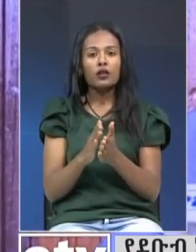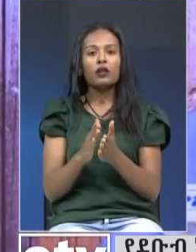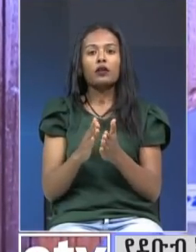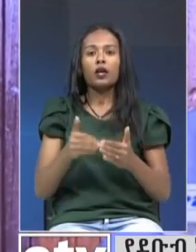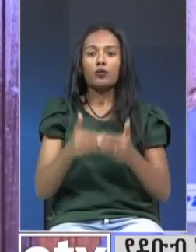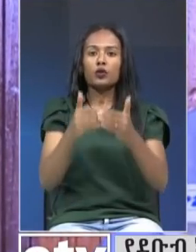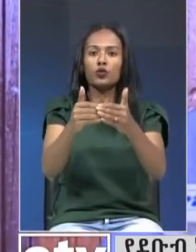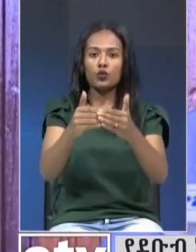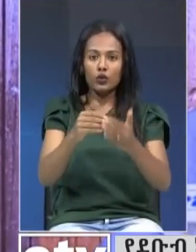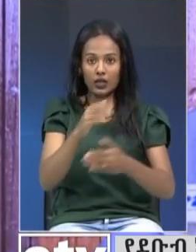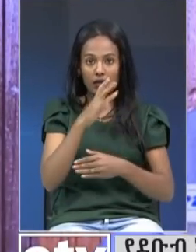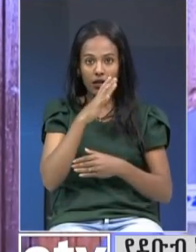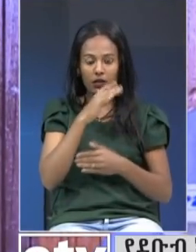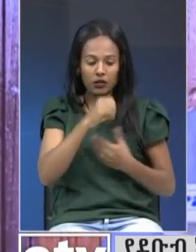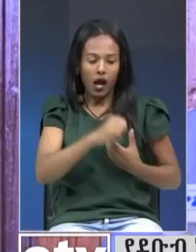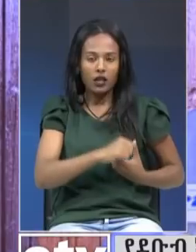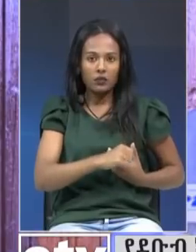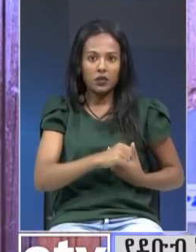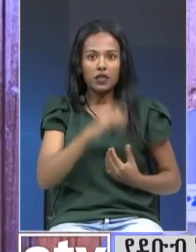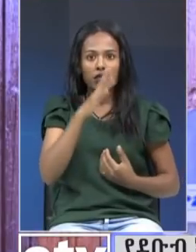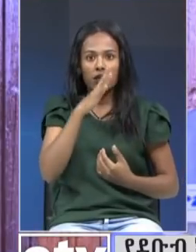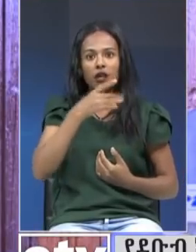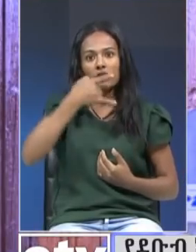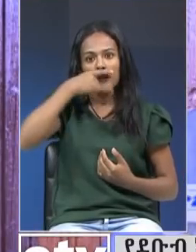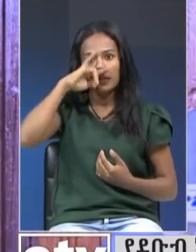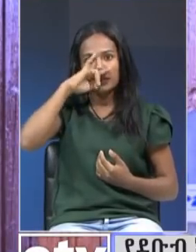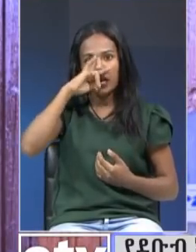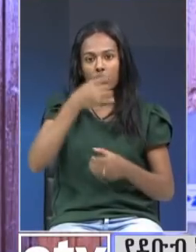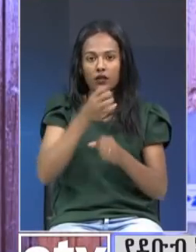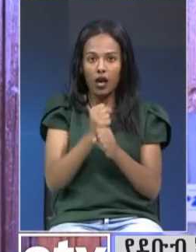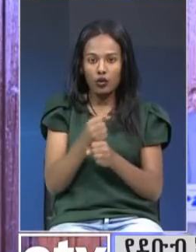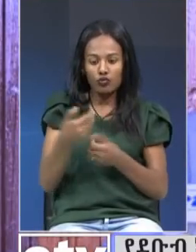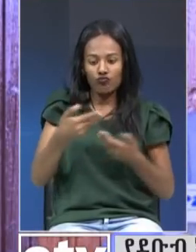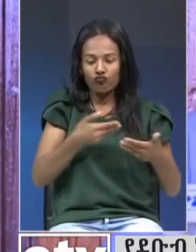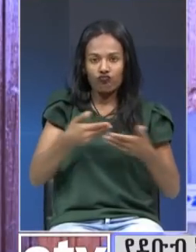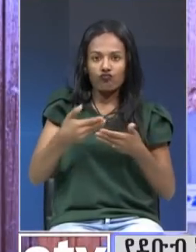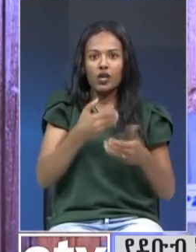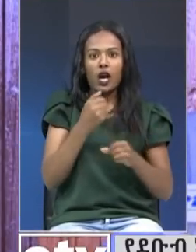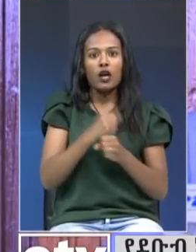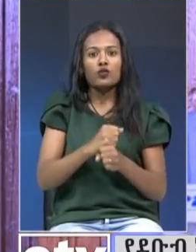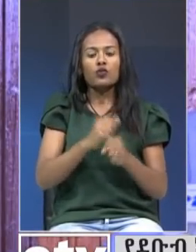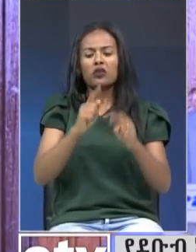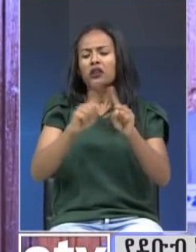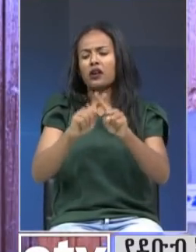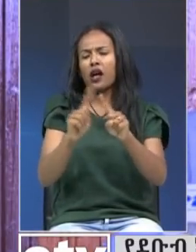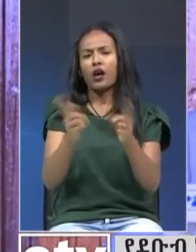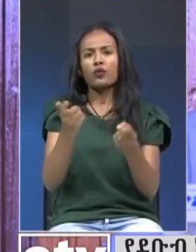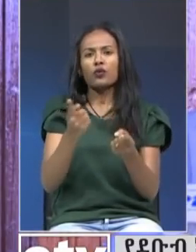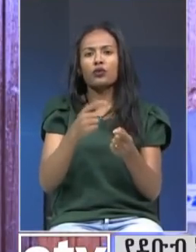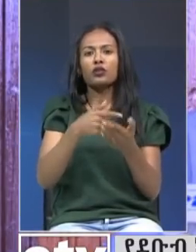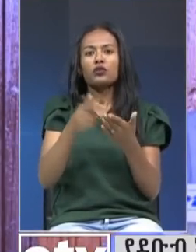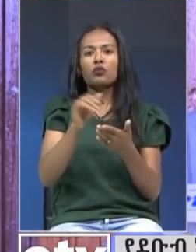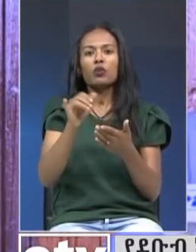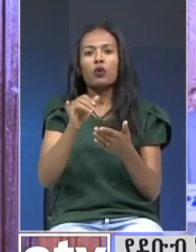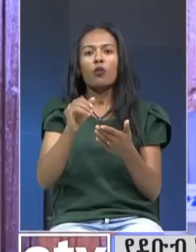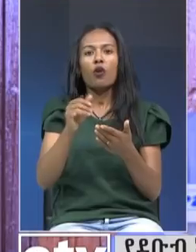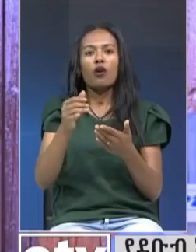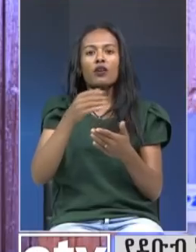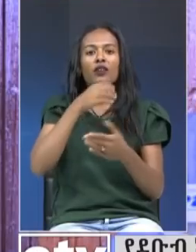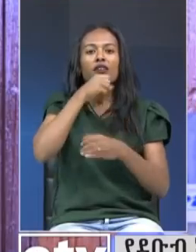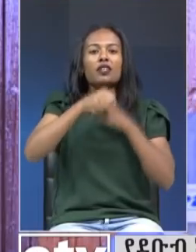ነፍሰ ጡር እናቶች፣ አጥቢ እናቶች፣ ህጻናት ያዙ እናቶች የመሳሰሉት እንደዚሁ ደግሞ በእድሜ የገፉትን